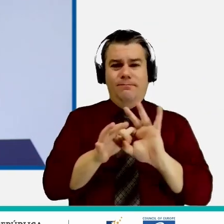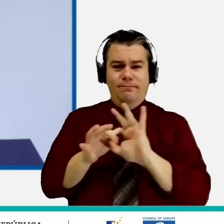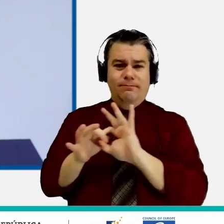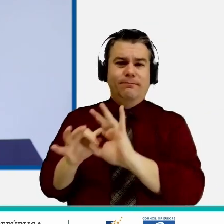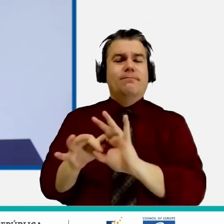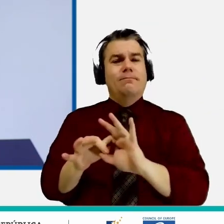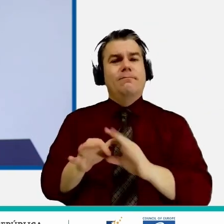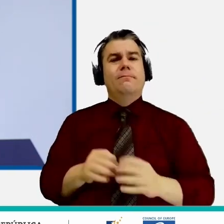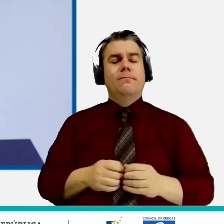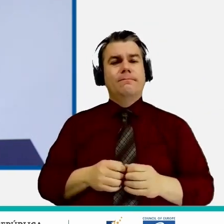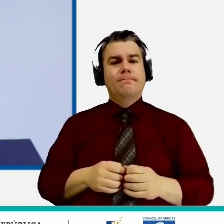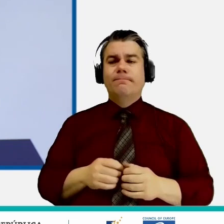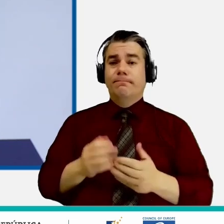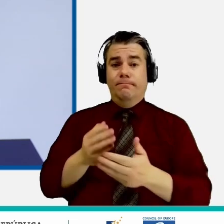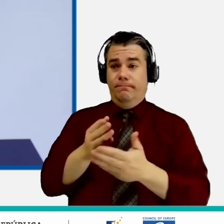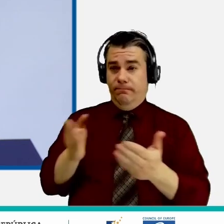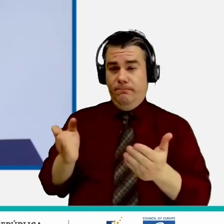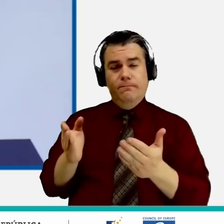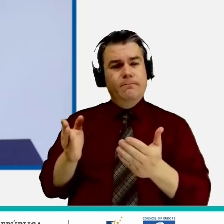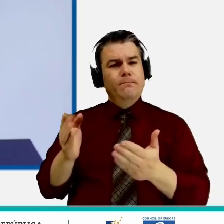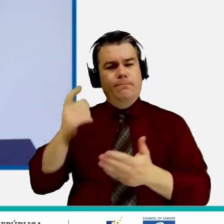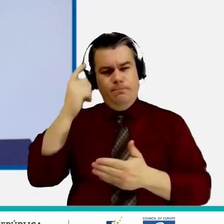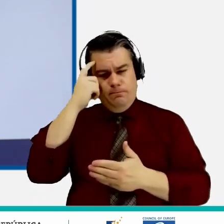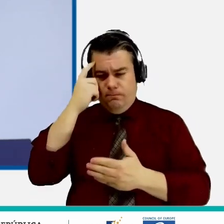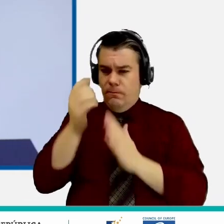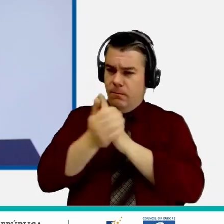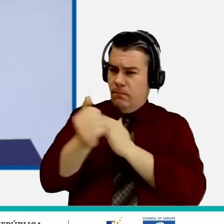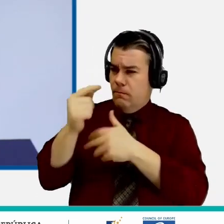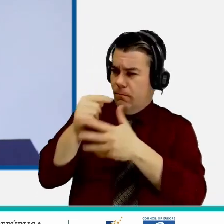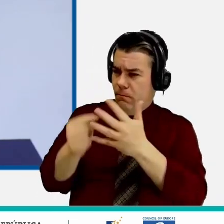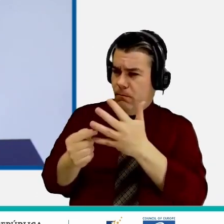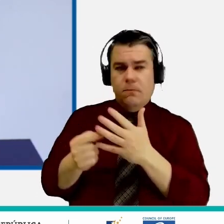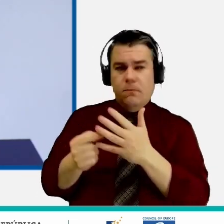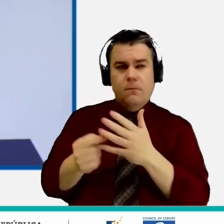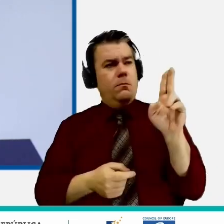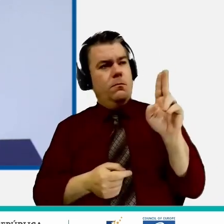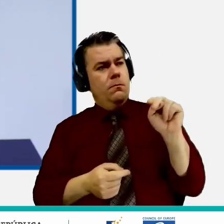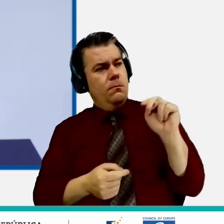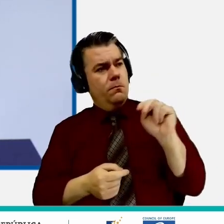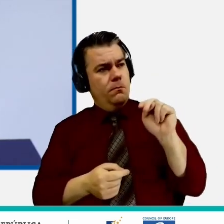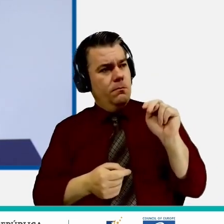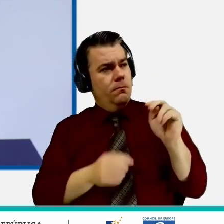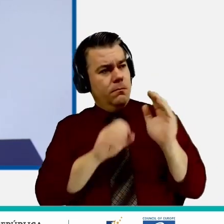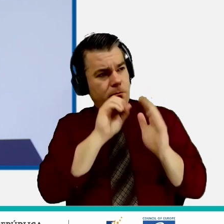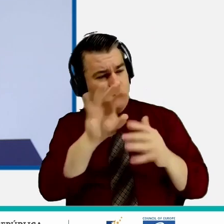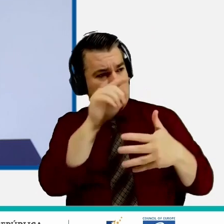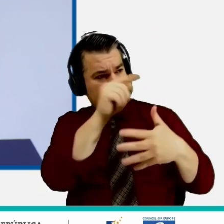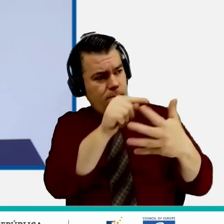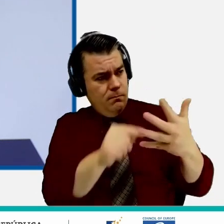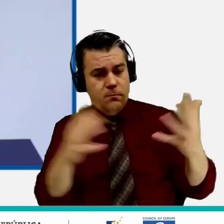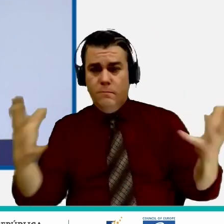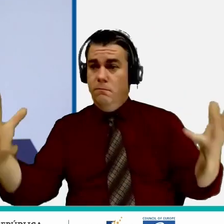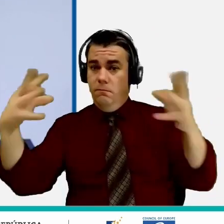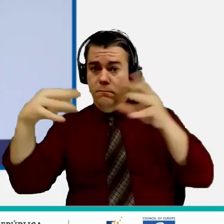Мы также, чтобы вот быть вместе с вами, разработали свою дорожную карту по реализации